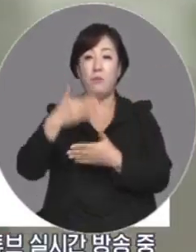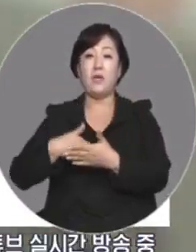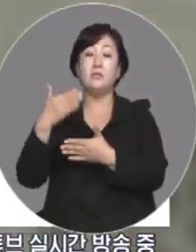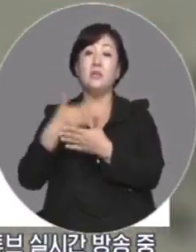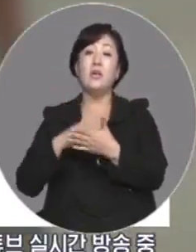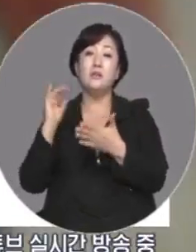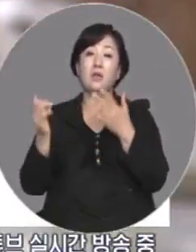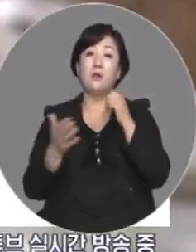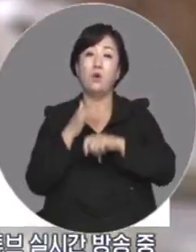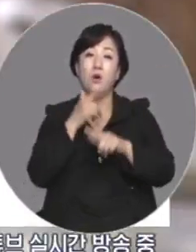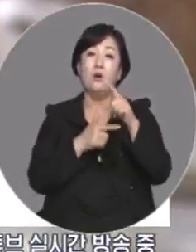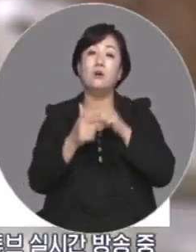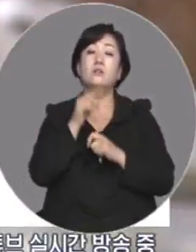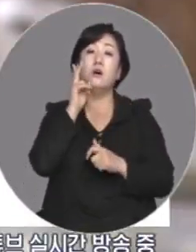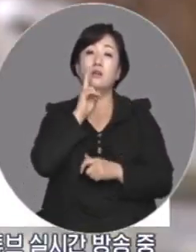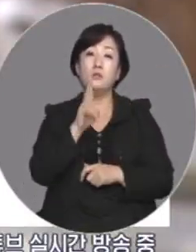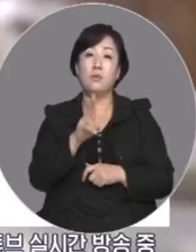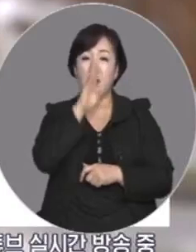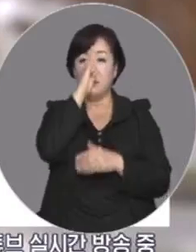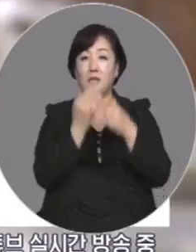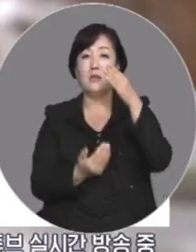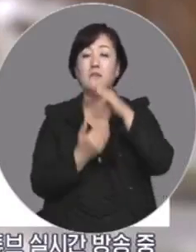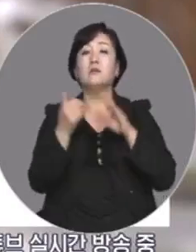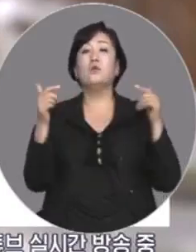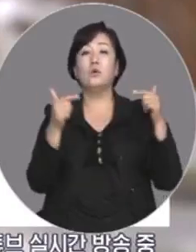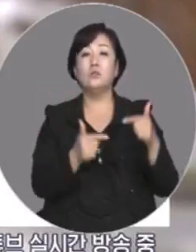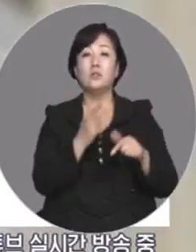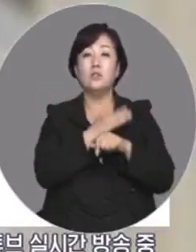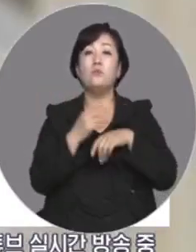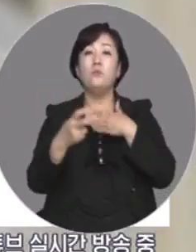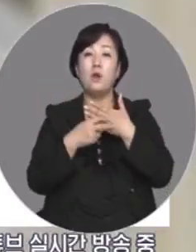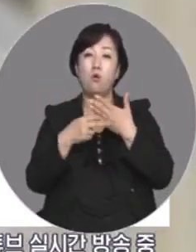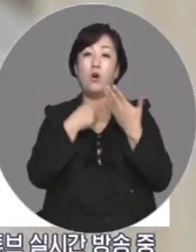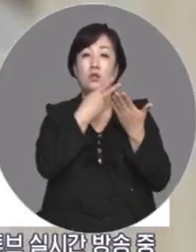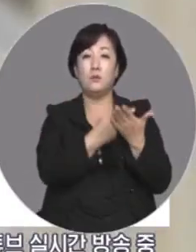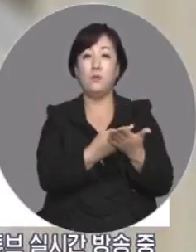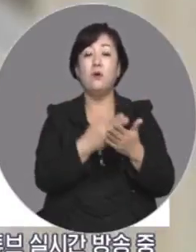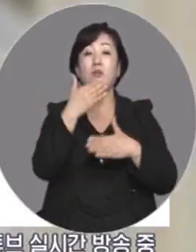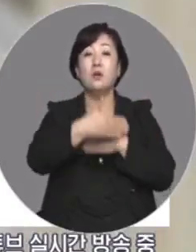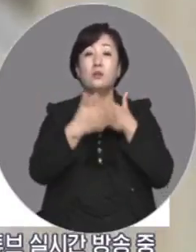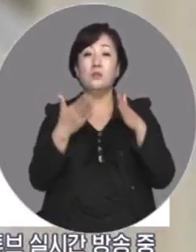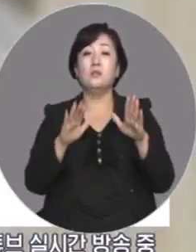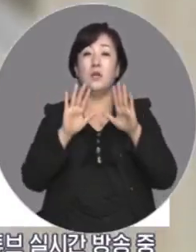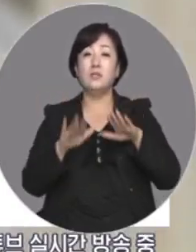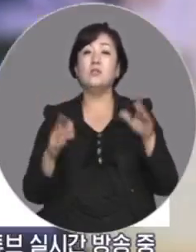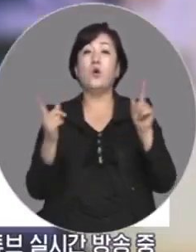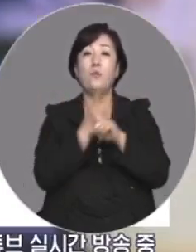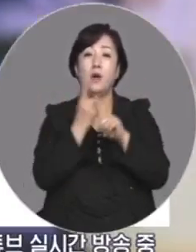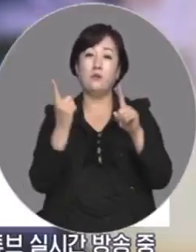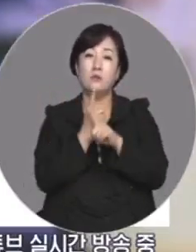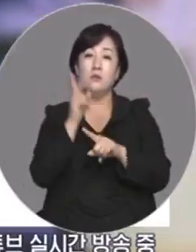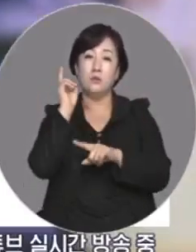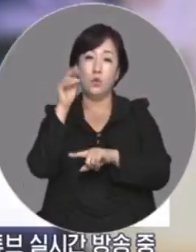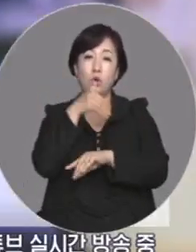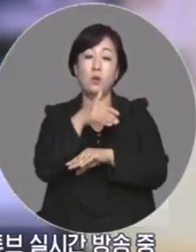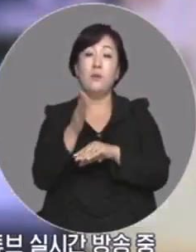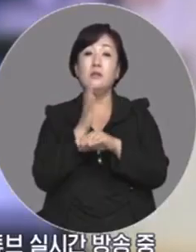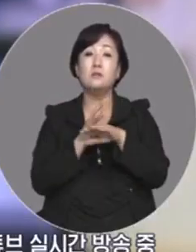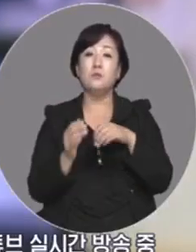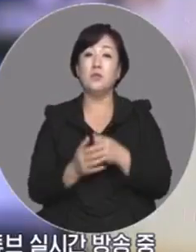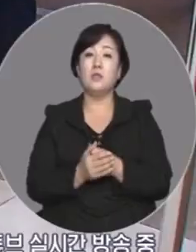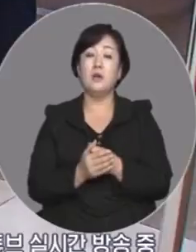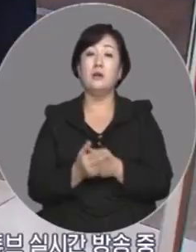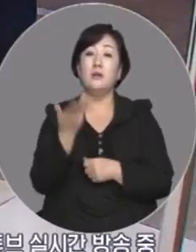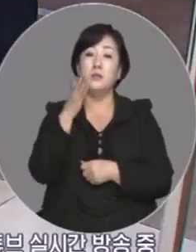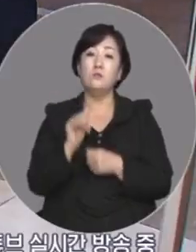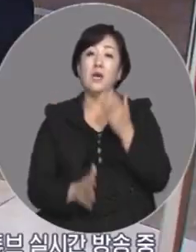접종률이 높아지면 중증 환자도 크게 줄기 때문에 병원 입원을 기본으로 하는 현재 의료체계에도 변화가 예상됩니다.